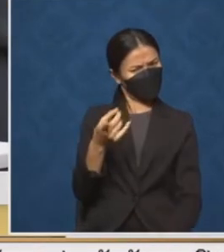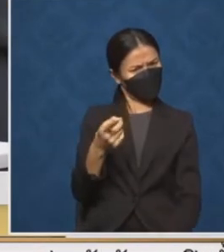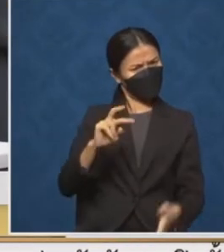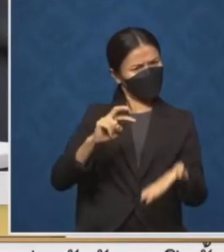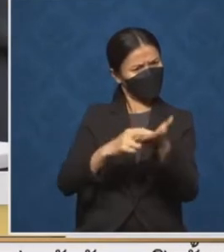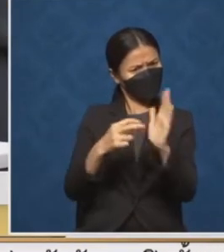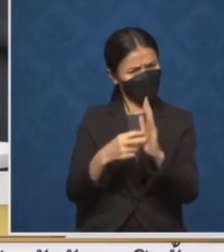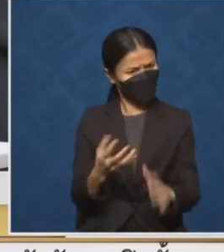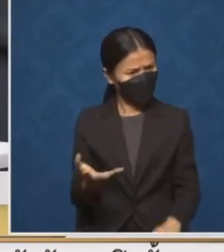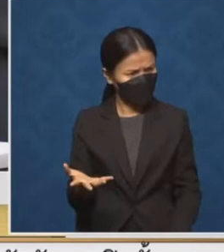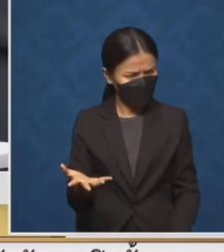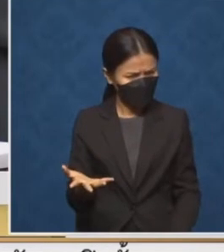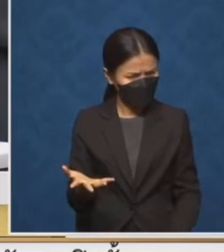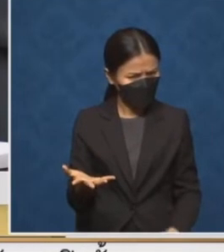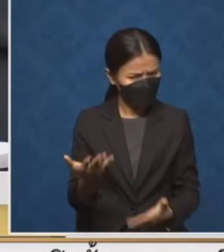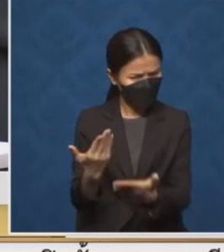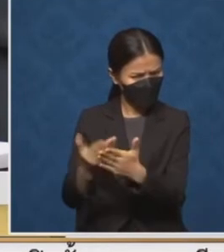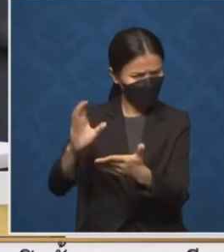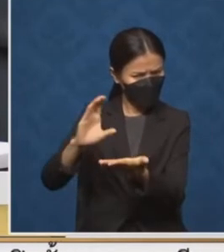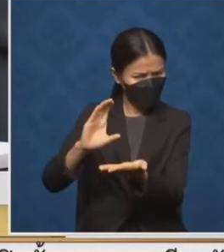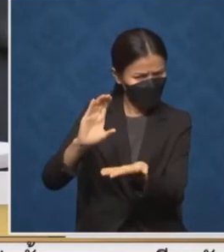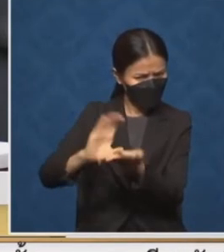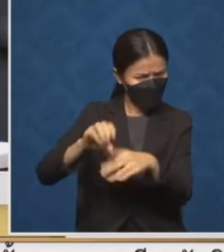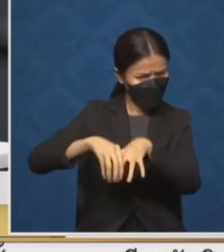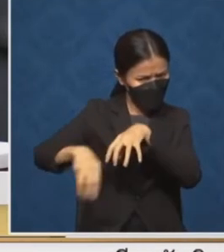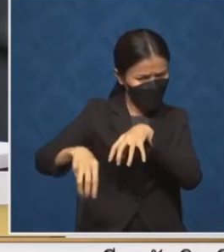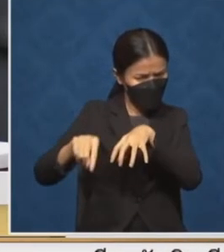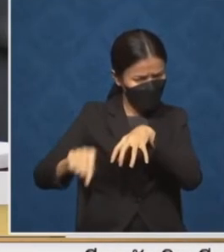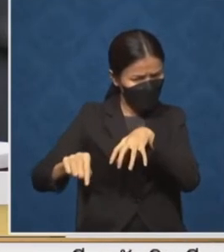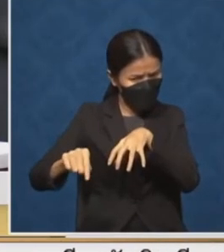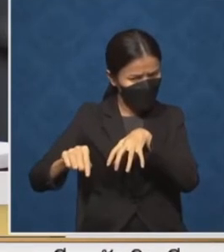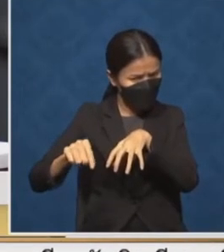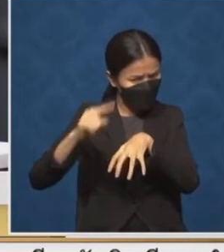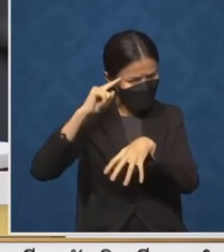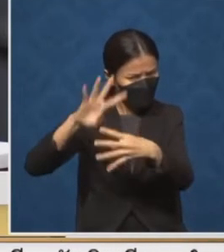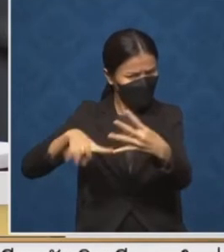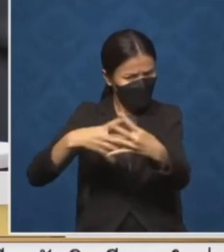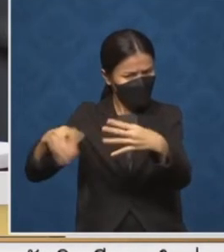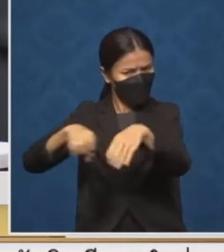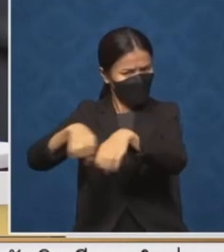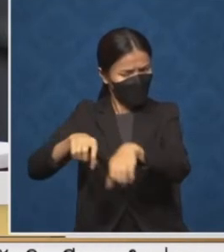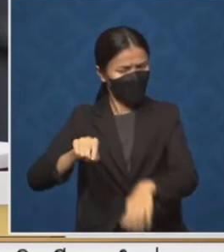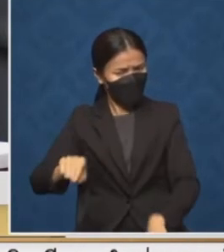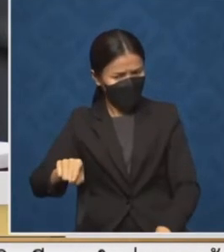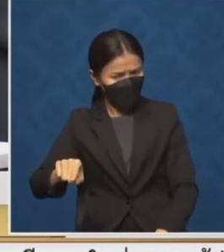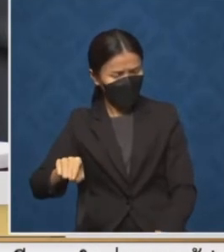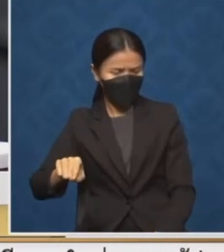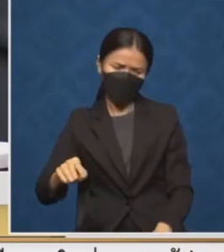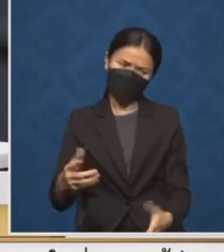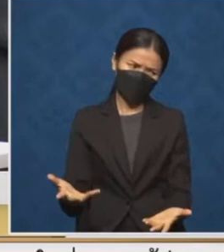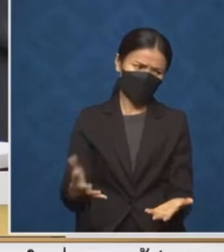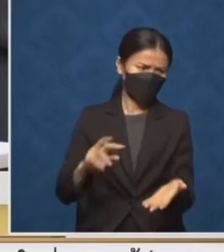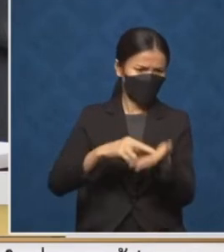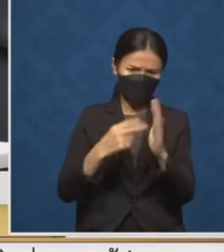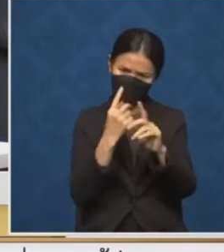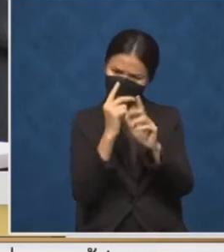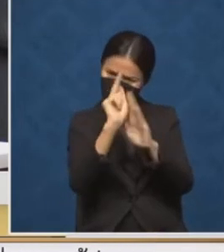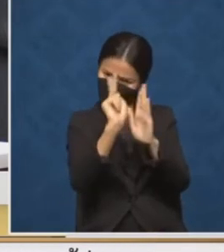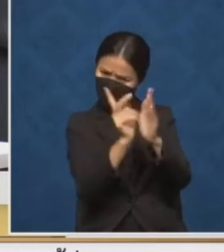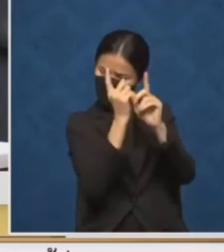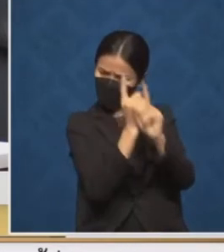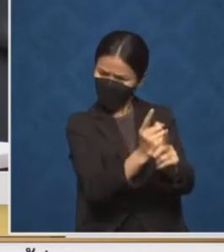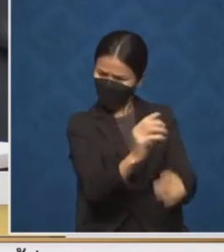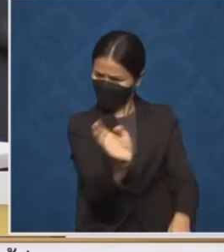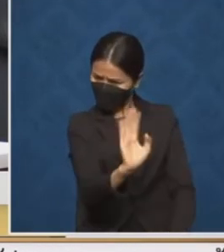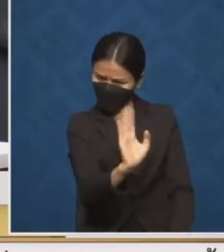หรือตามที่สำนักงบประมาณจะได้จัดสรร